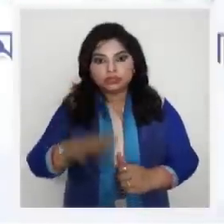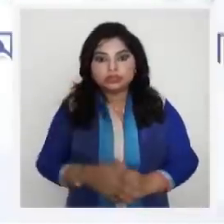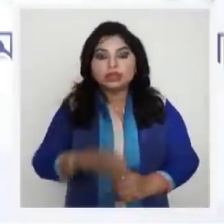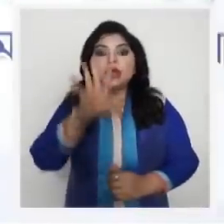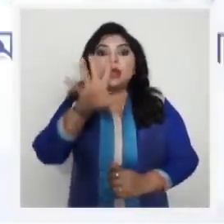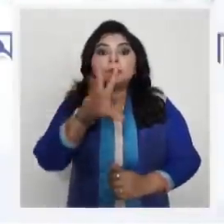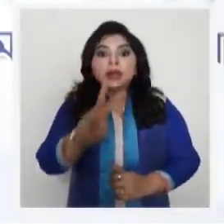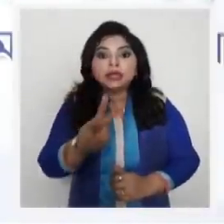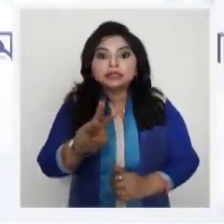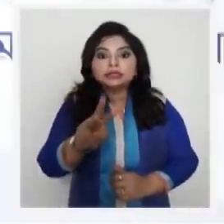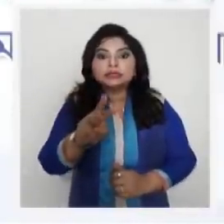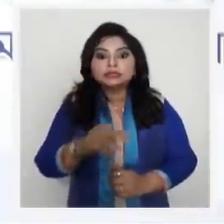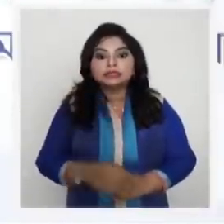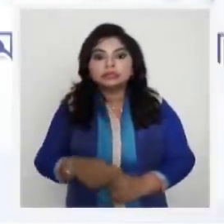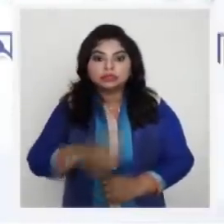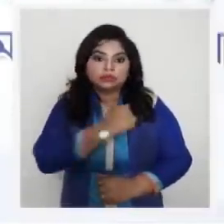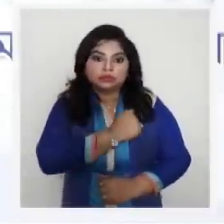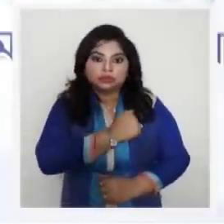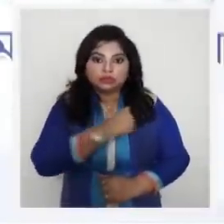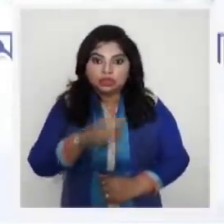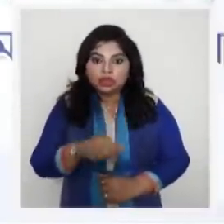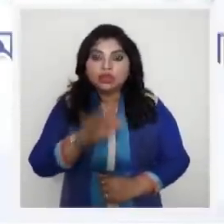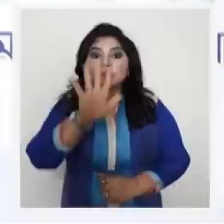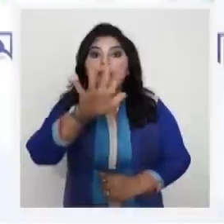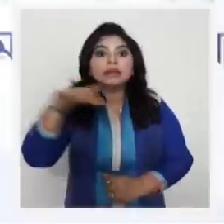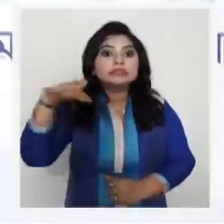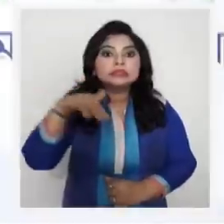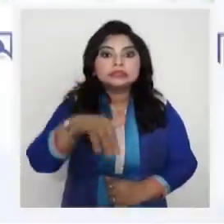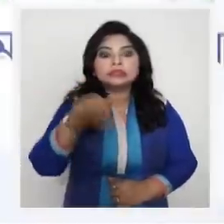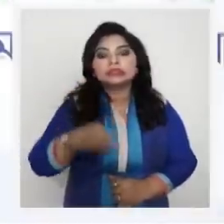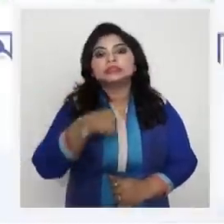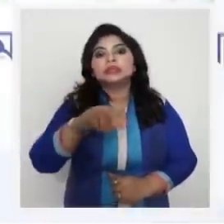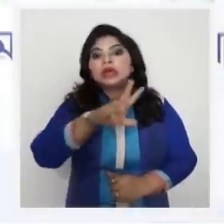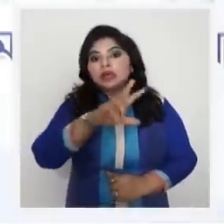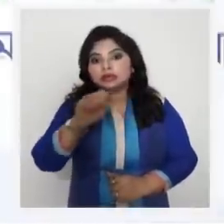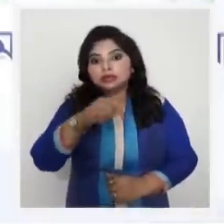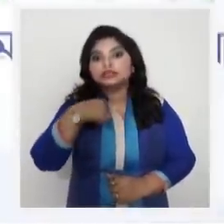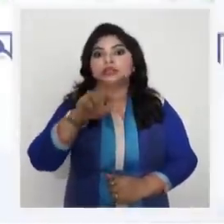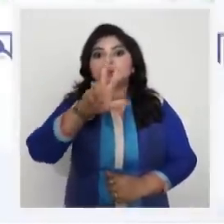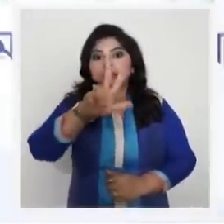এবং পরীক্ষা হয়েছে 15,045টি। এ পর্যন্ত পরীক্ষা হয়েছে